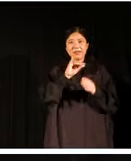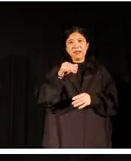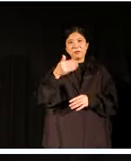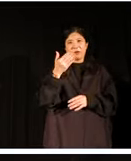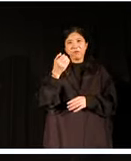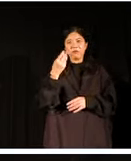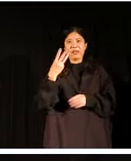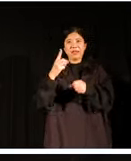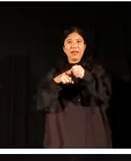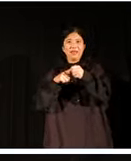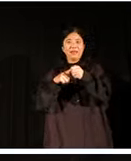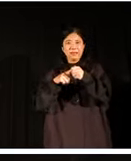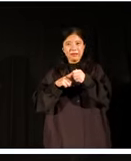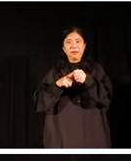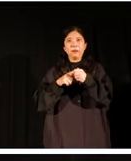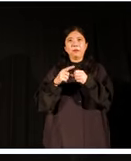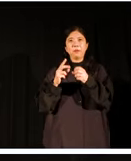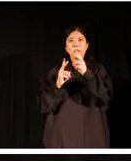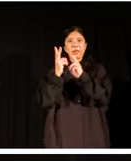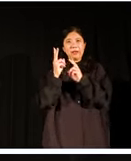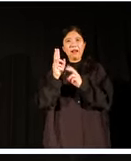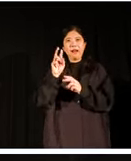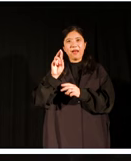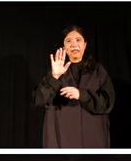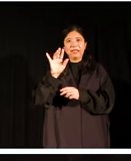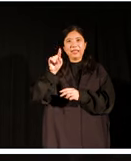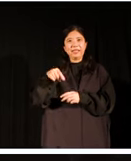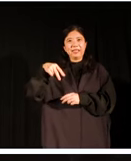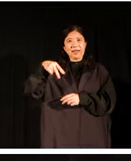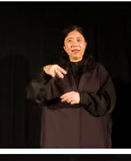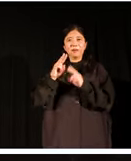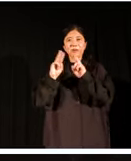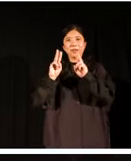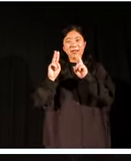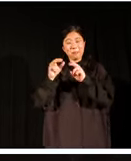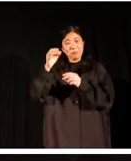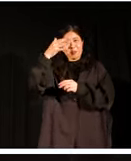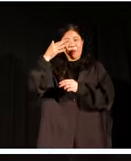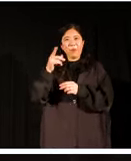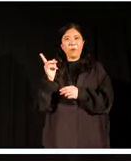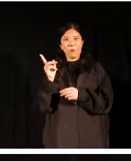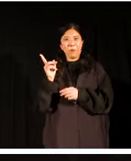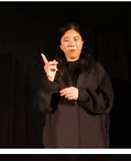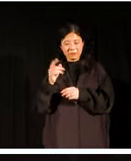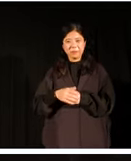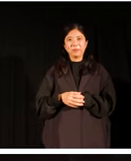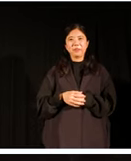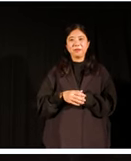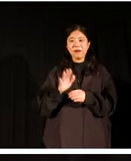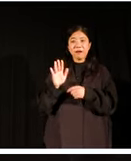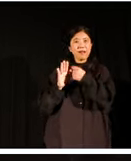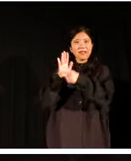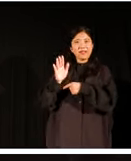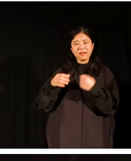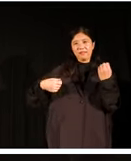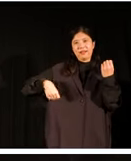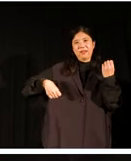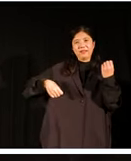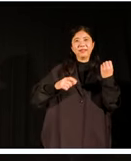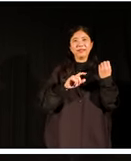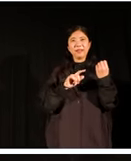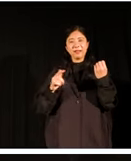年にファーストアルバム沖縄ラティーナでメジャーデビューをします頑張ってアンド勝利の歌片手に三振を